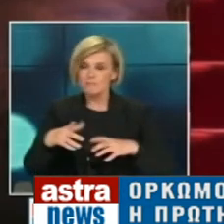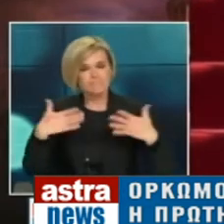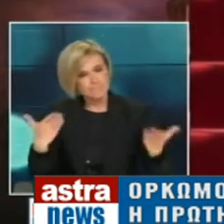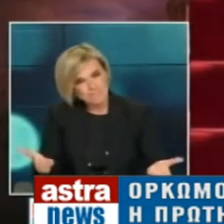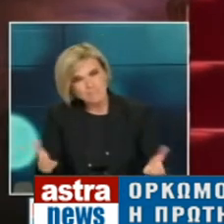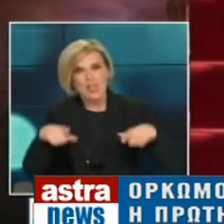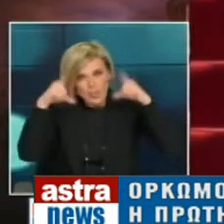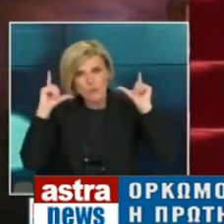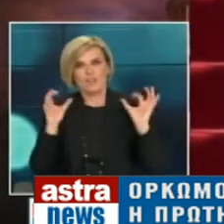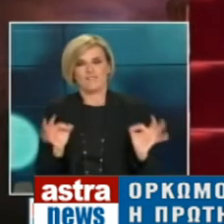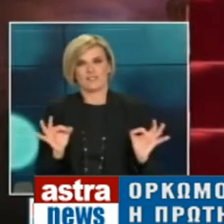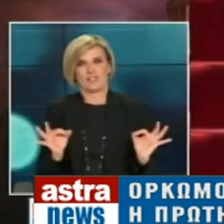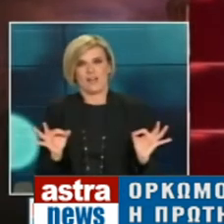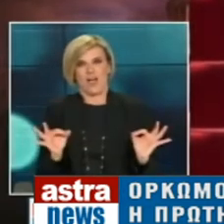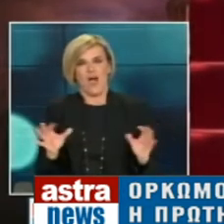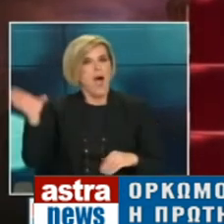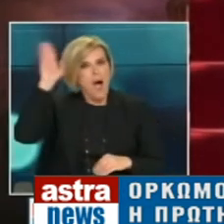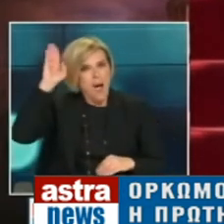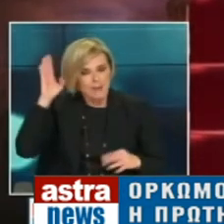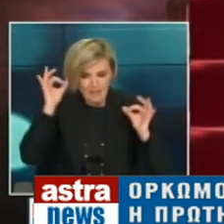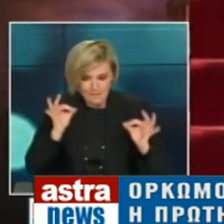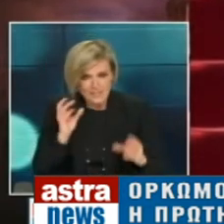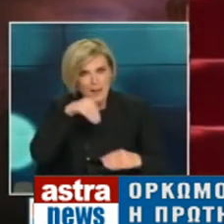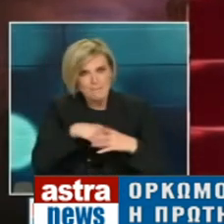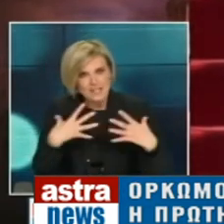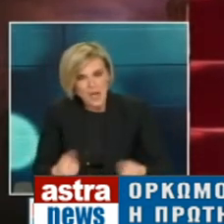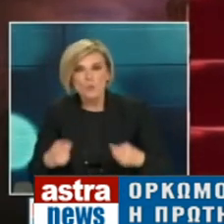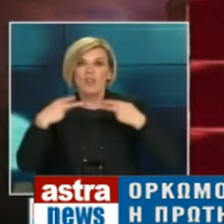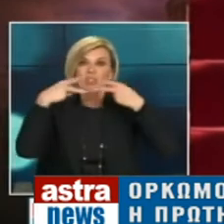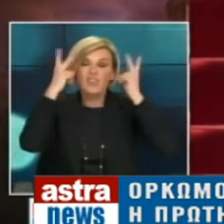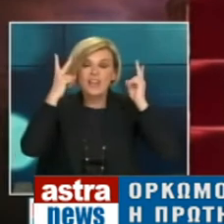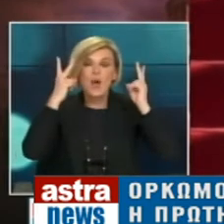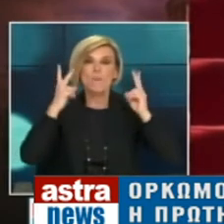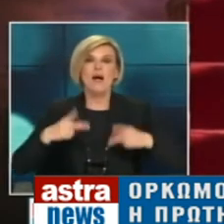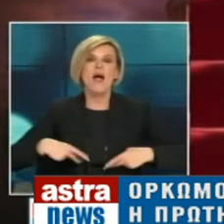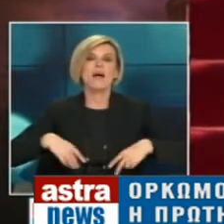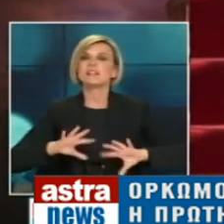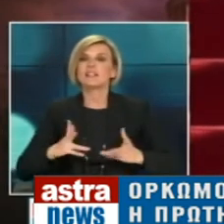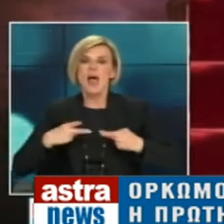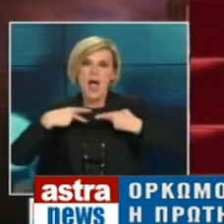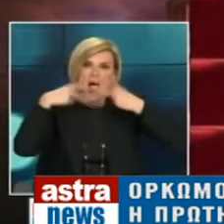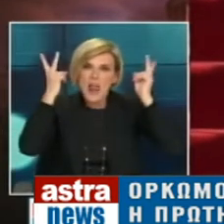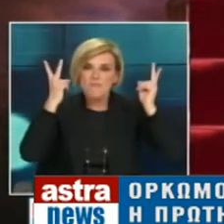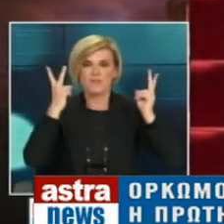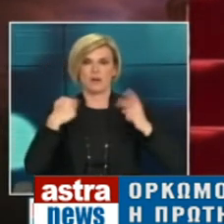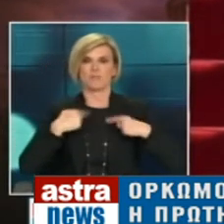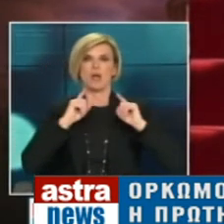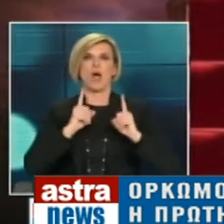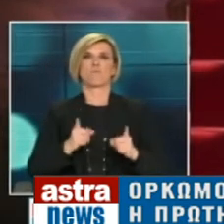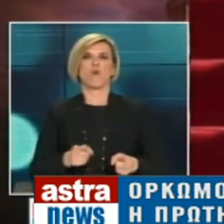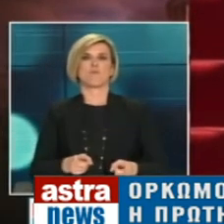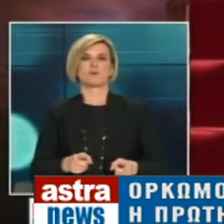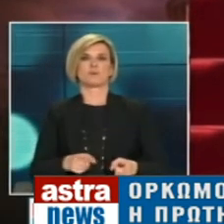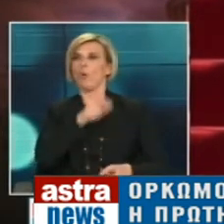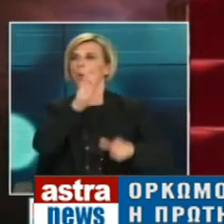αυτή είναι η δημοκρατία. Αυτή είναι η Αμερική. Το δικαίωμα ελεύθερα και ειρηνικά κανείς να αποφασίζει.